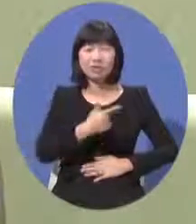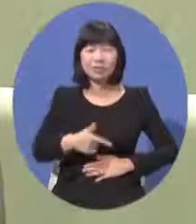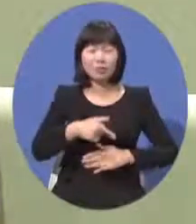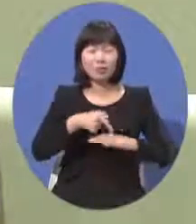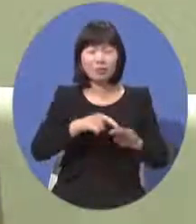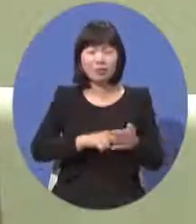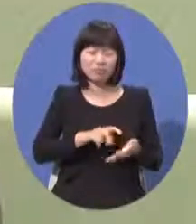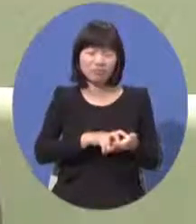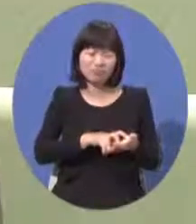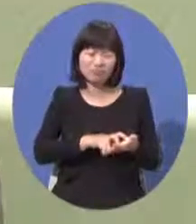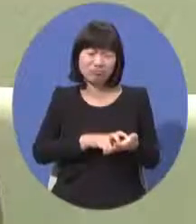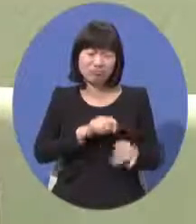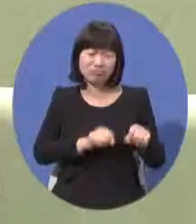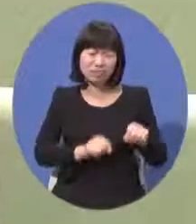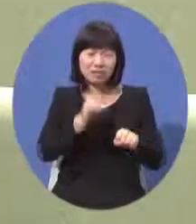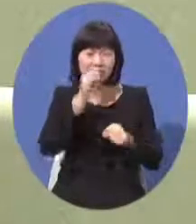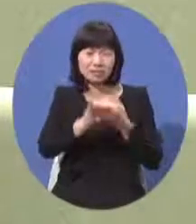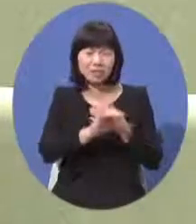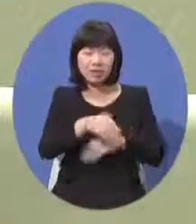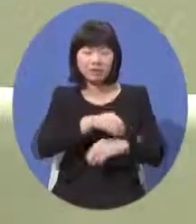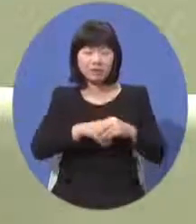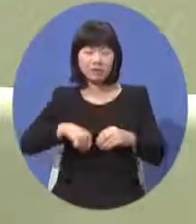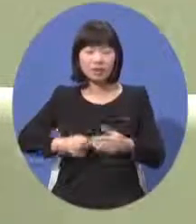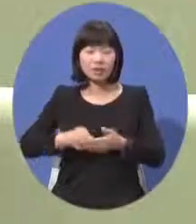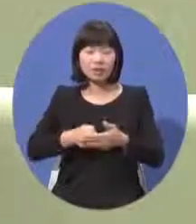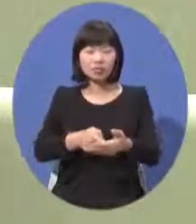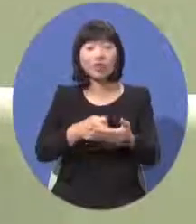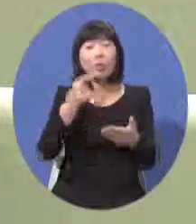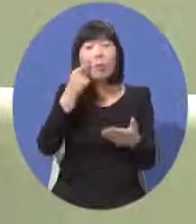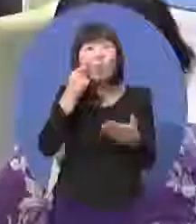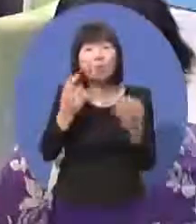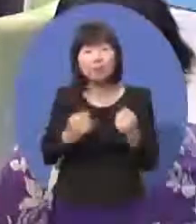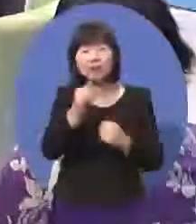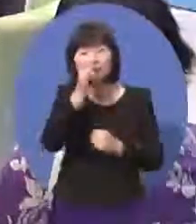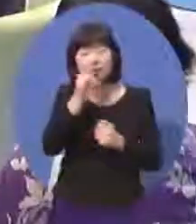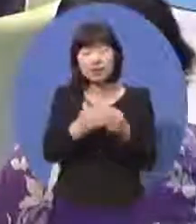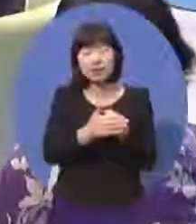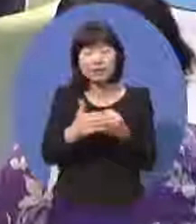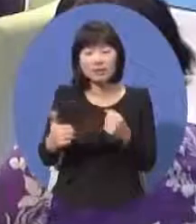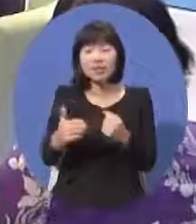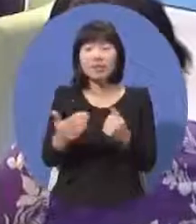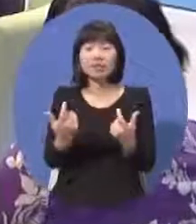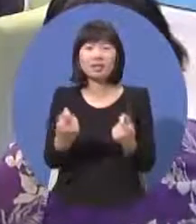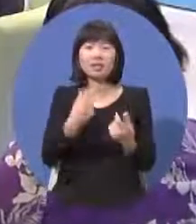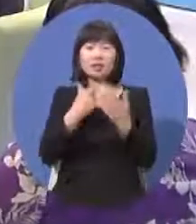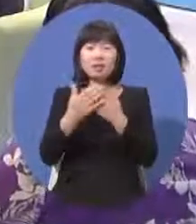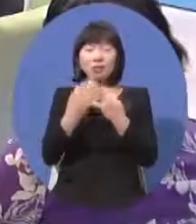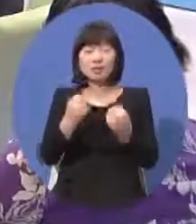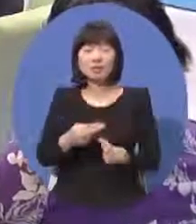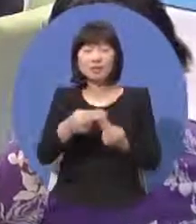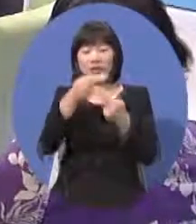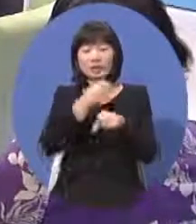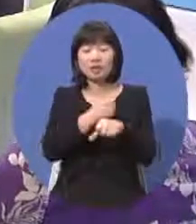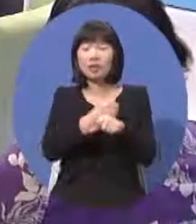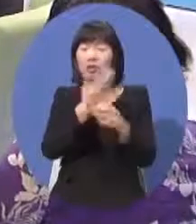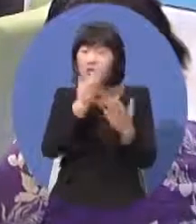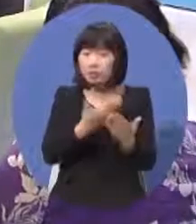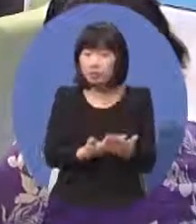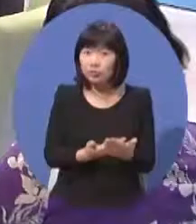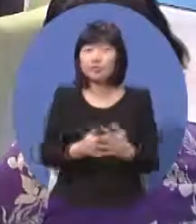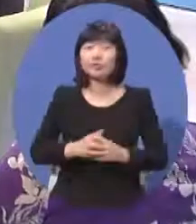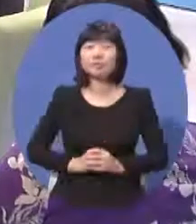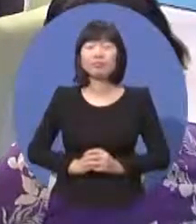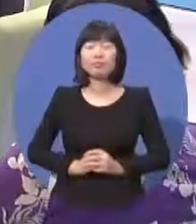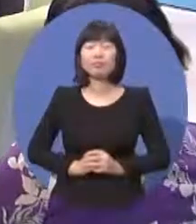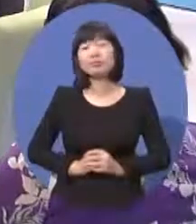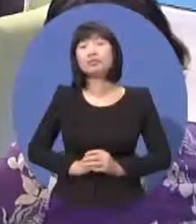아이들은 이렇게 적극적으로 자기 주장을 못하는 경우도 굉장히 많이 있어요. 그래서 또 이런 경험을 많이 하게 하는 게 중요한데요.